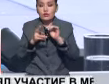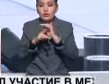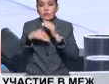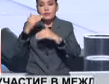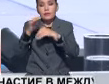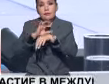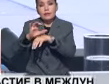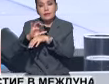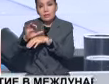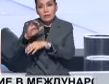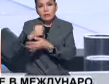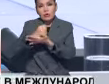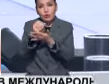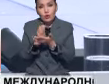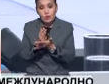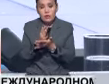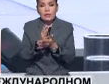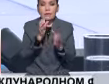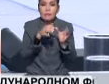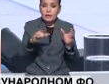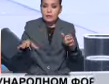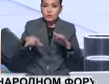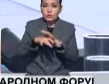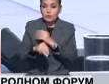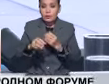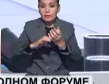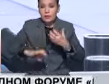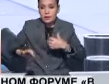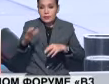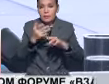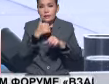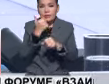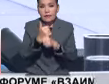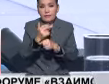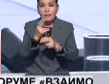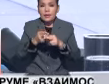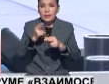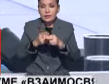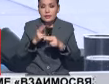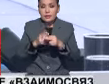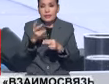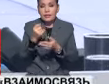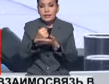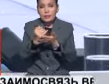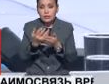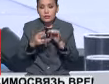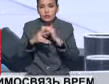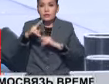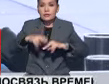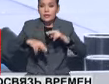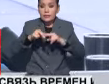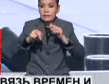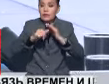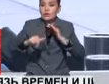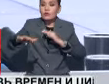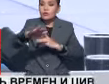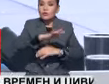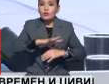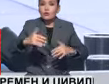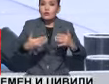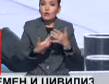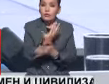производственного оборудования, новые коксовые батареи, ремонт конверторов, основных металлургических агрегатов. Строительство площадок для выпуска новых